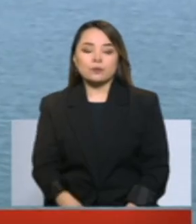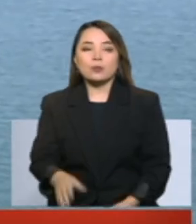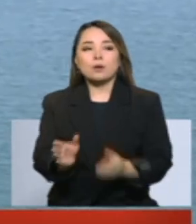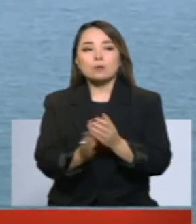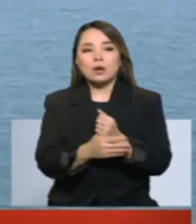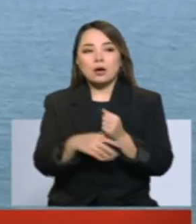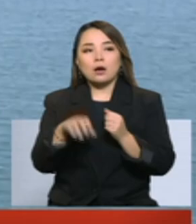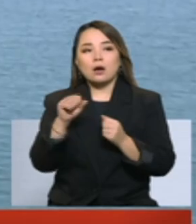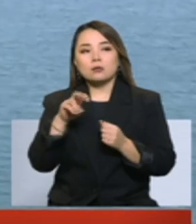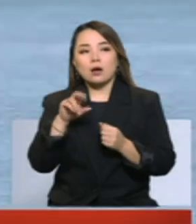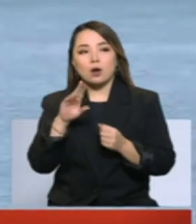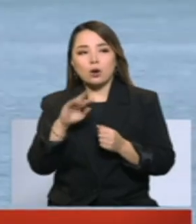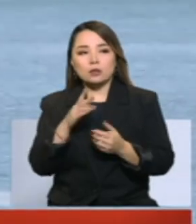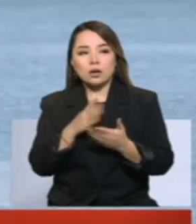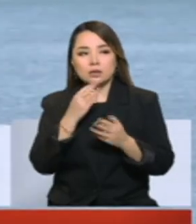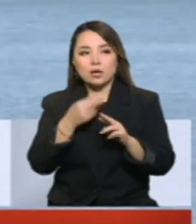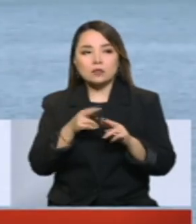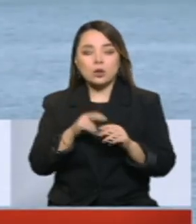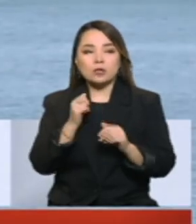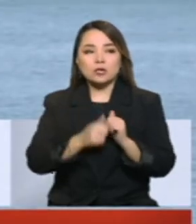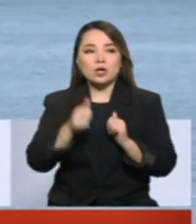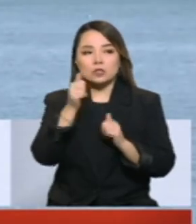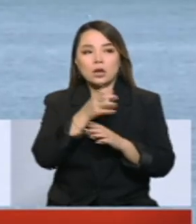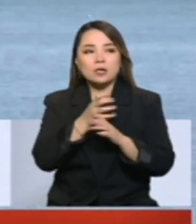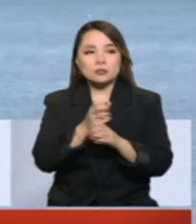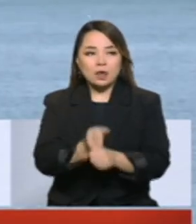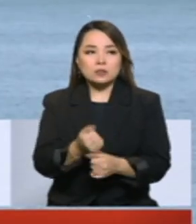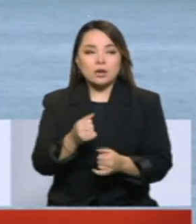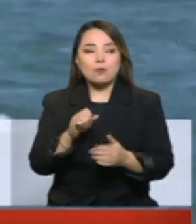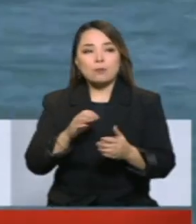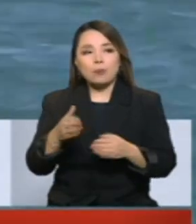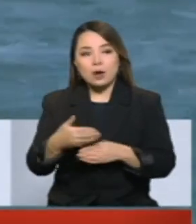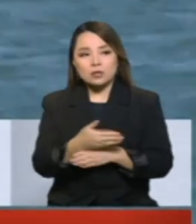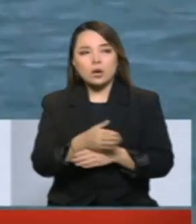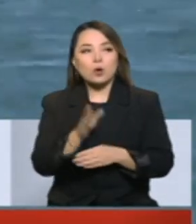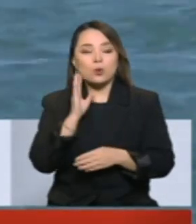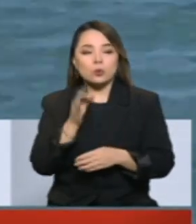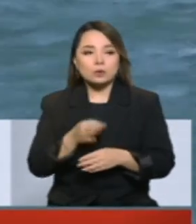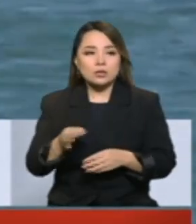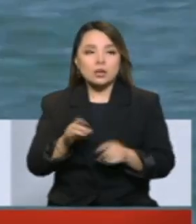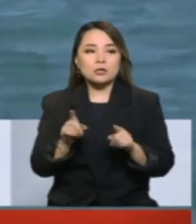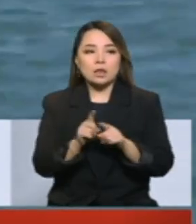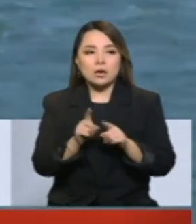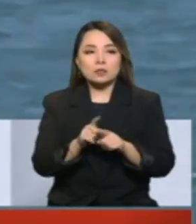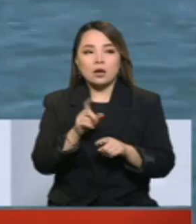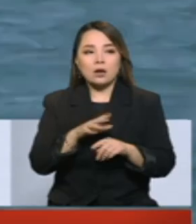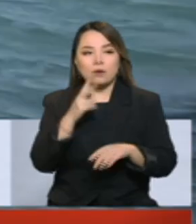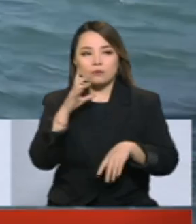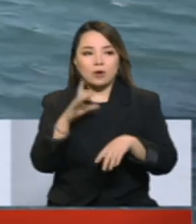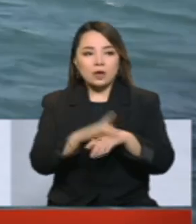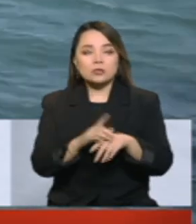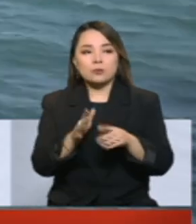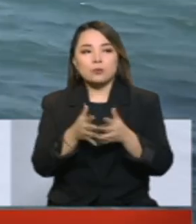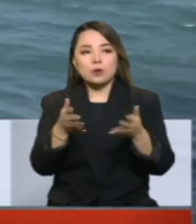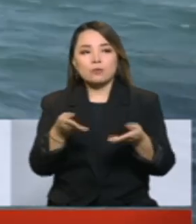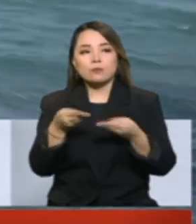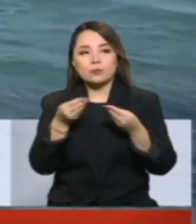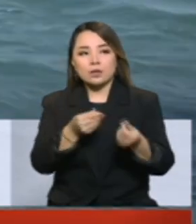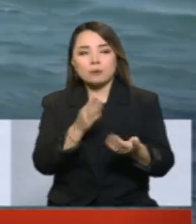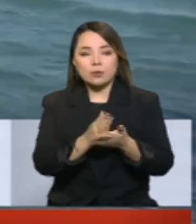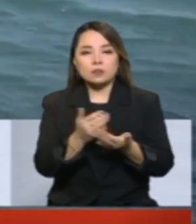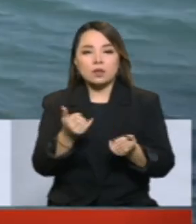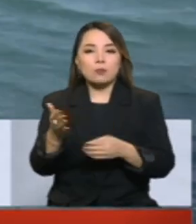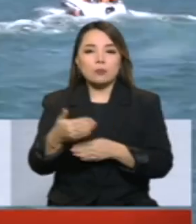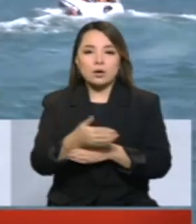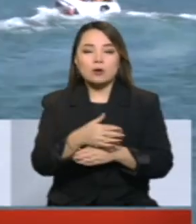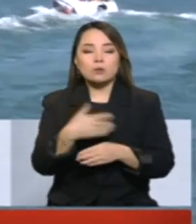Балқашалыкөл бассейнінің су айдындарында балық жылдан жылға азайып барады. Себебі балықтың өзен көлде өздігінен көбеюіне адами фактордың кері әсері мол. Балықшылар